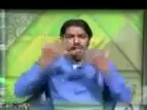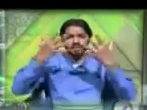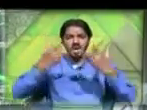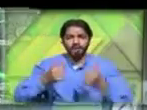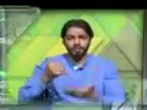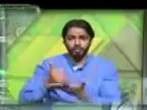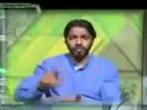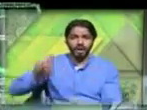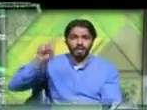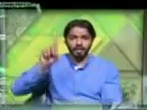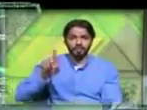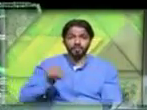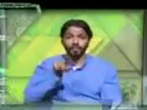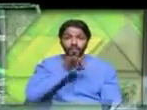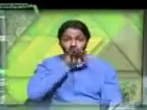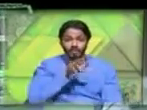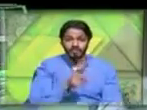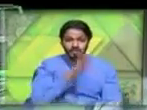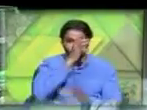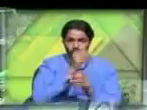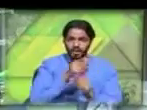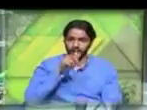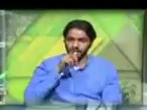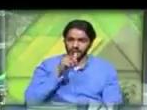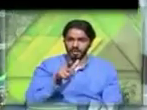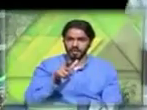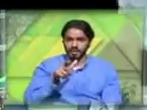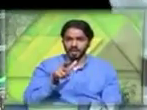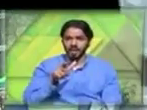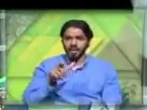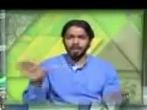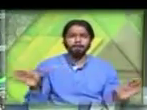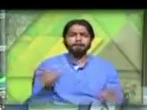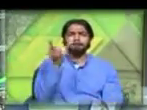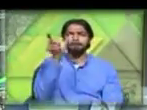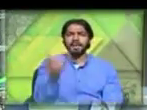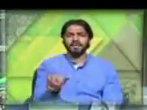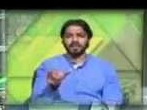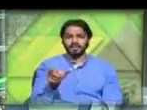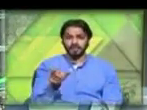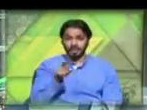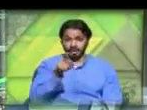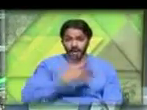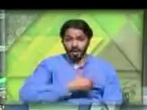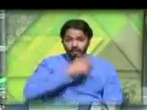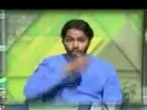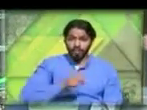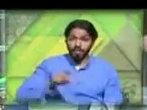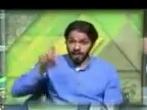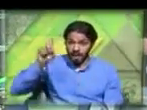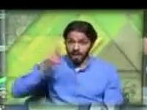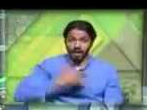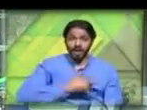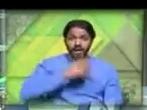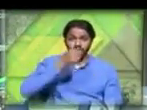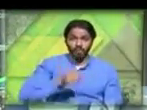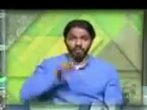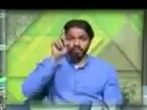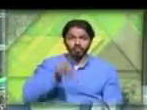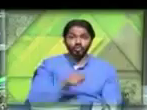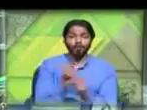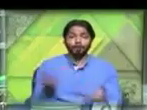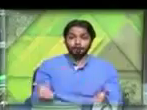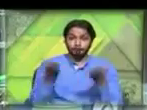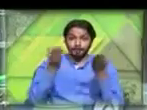صلى الله عليه وسلم: من كان يؤمن بالله واليوم الآخر فليقل خيرا أو ليصمت، أو ليصمت. وقال كما